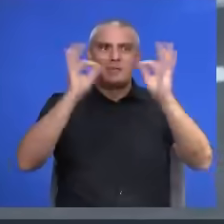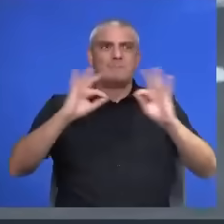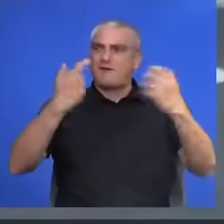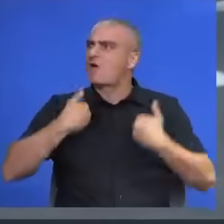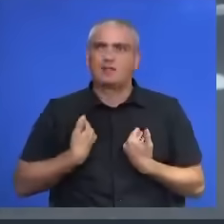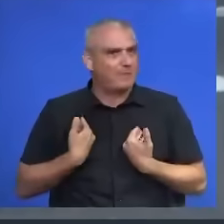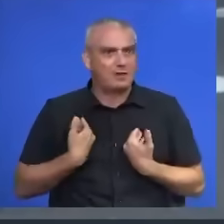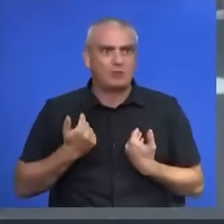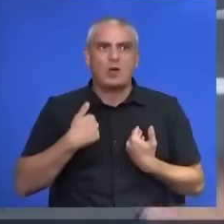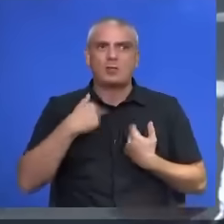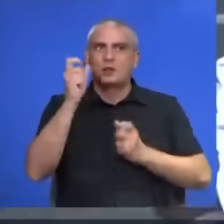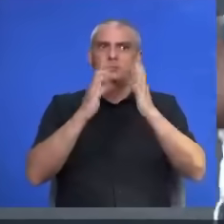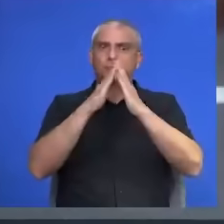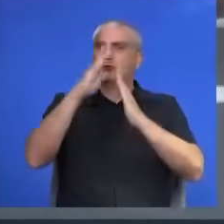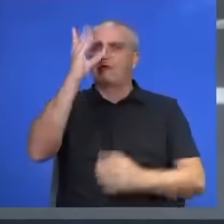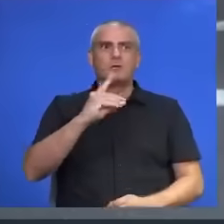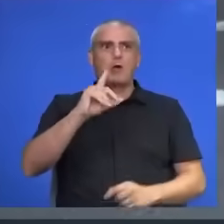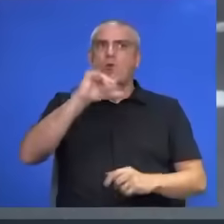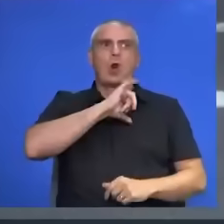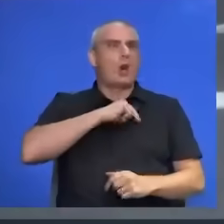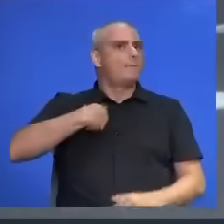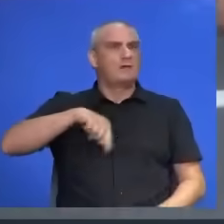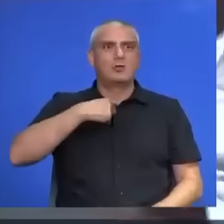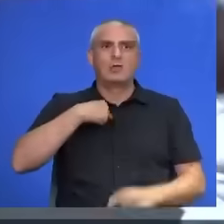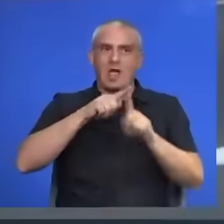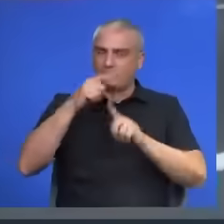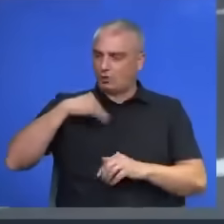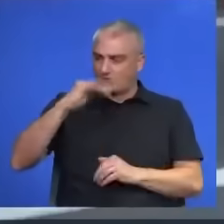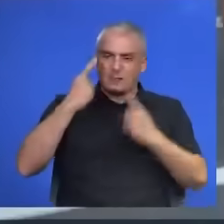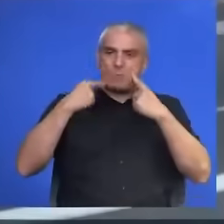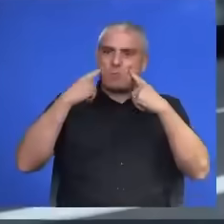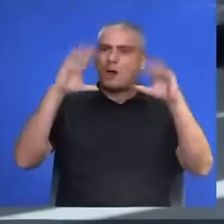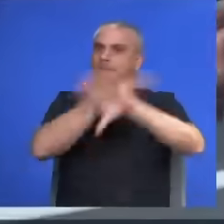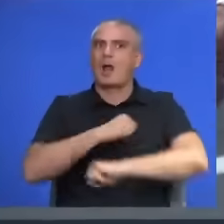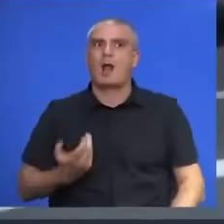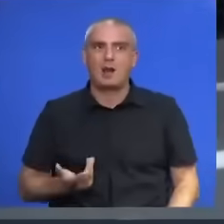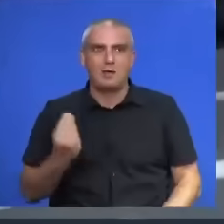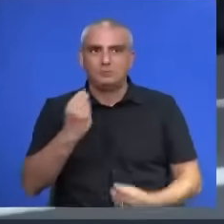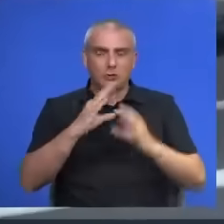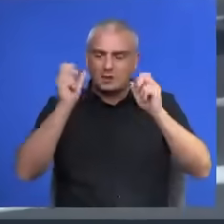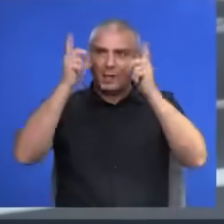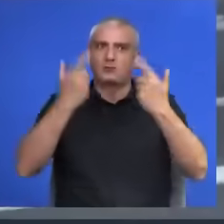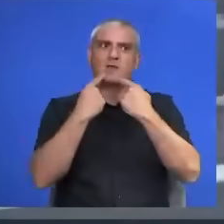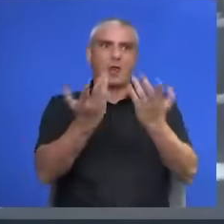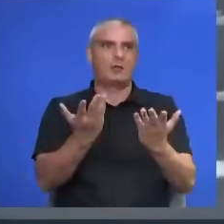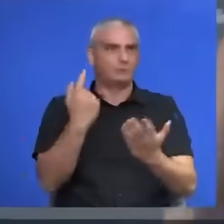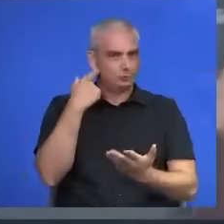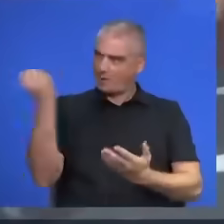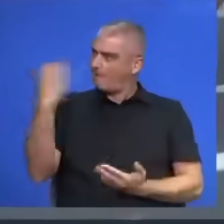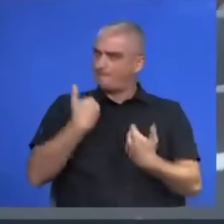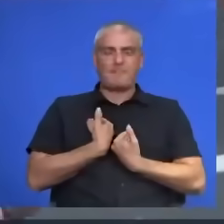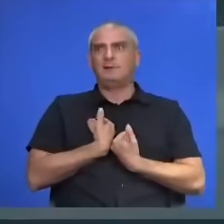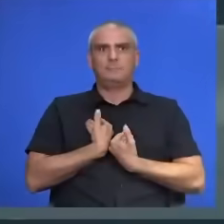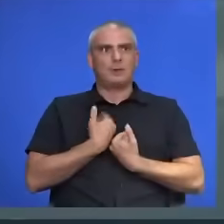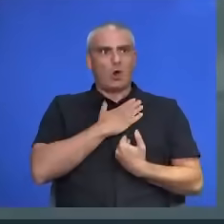תושבי דרום, לא מעניין אותנו. אחים שלי הקטנים בוכים בלילה, שמישהו התחיל להתעורר ולהגיד, שמע, הם באים עלינו, הם רוצים